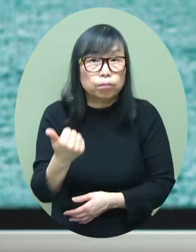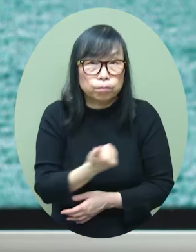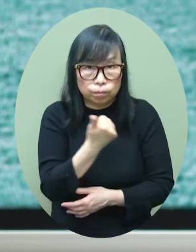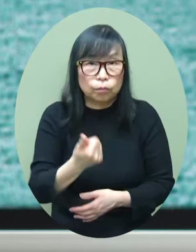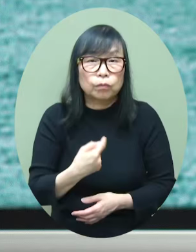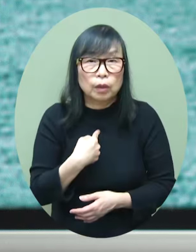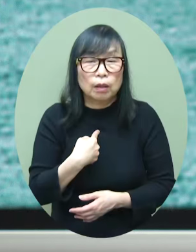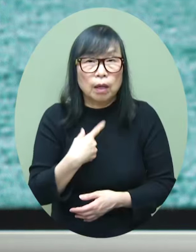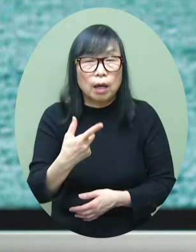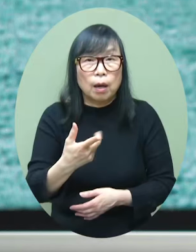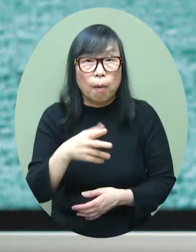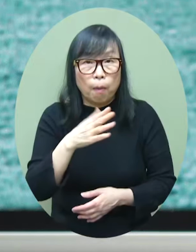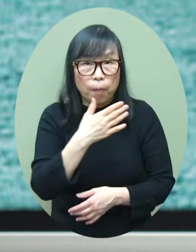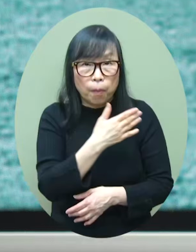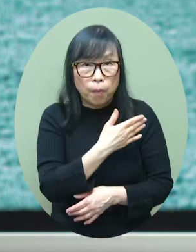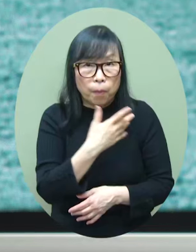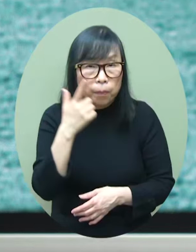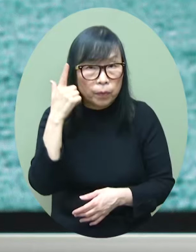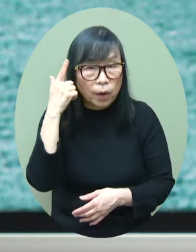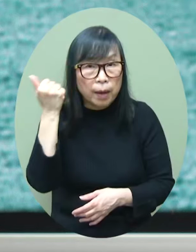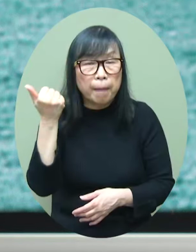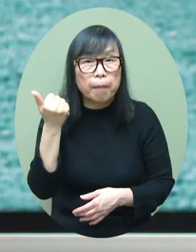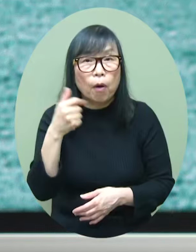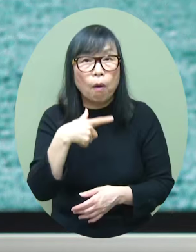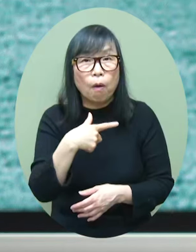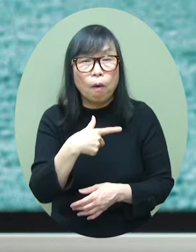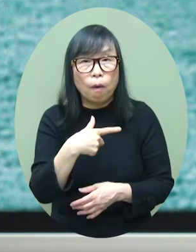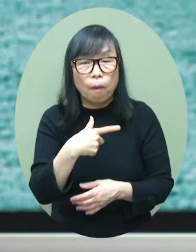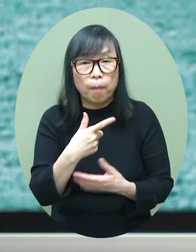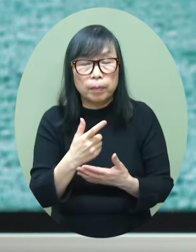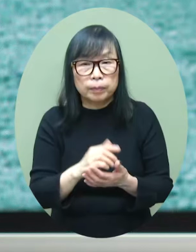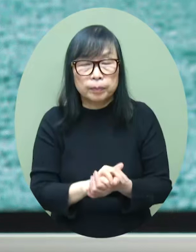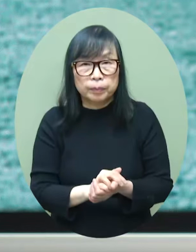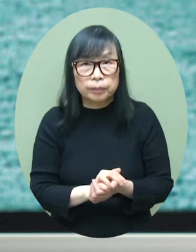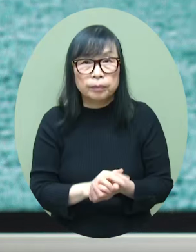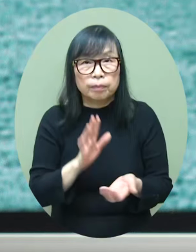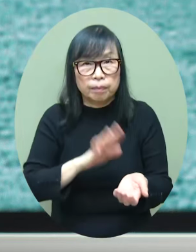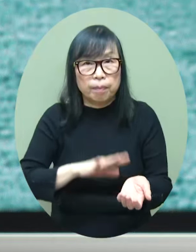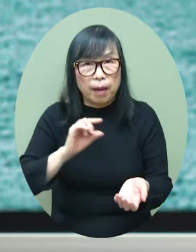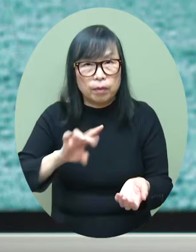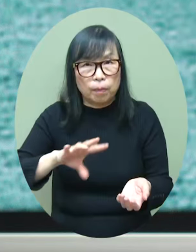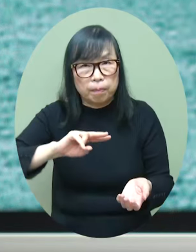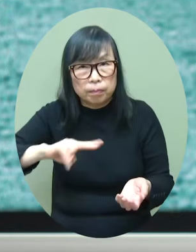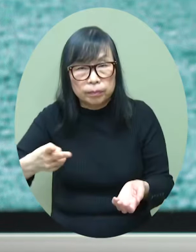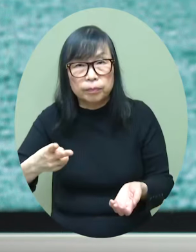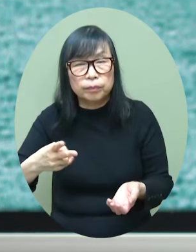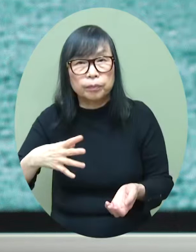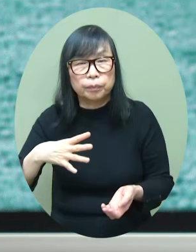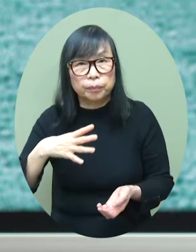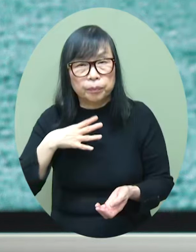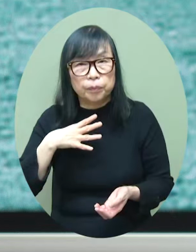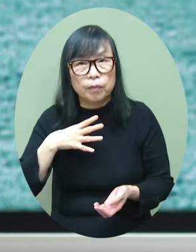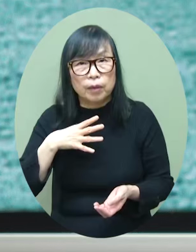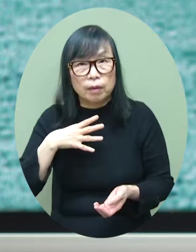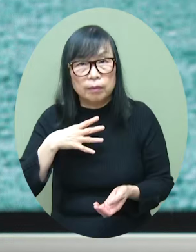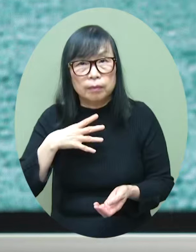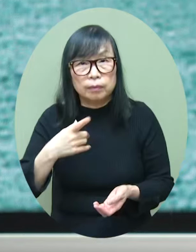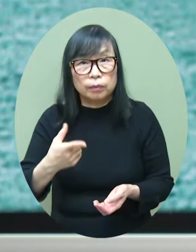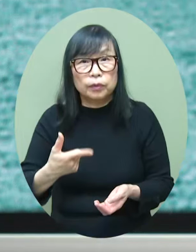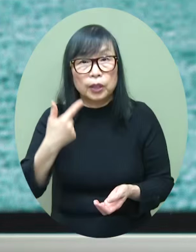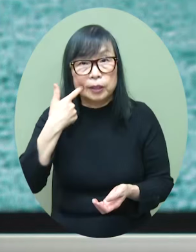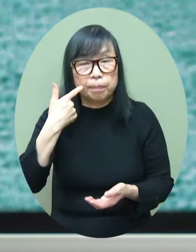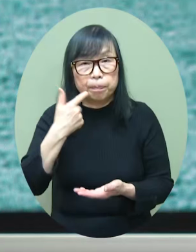嘅話，無論你係即係希望啦嚇，無論係有啲變異嘅情況啦，咁始終我哋對於嗰個